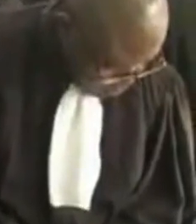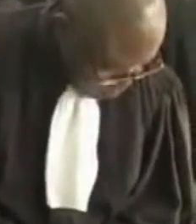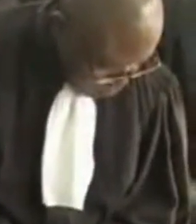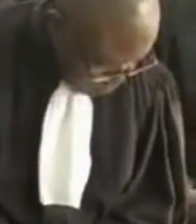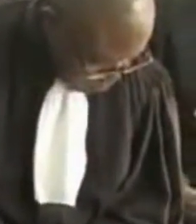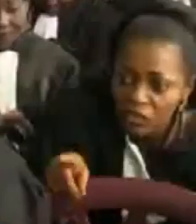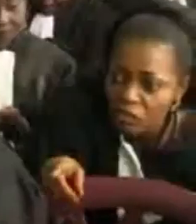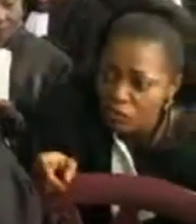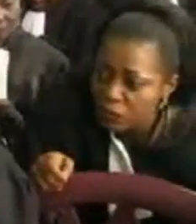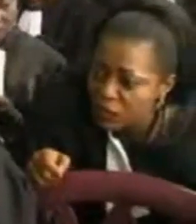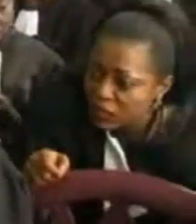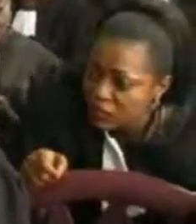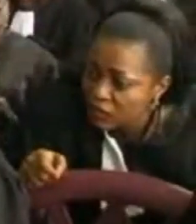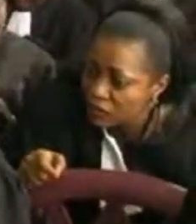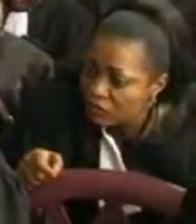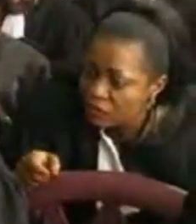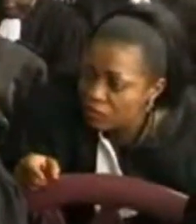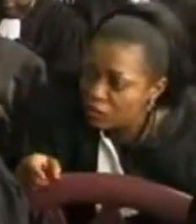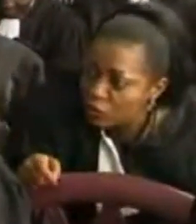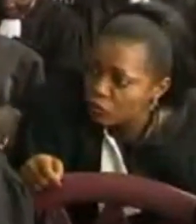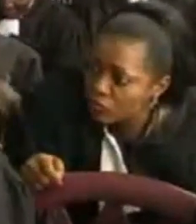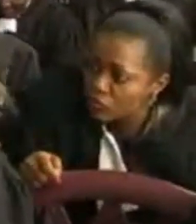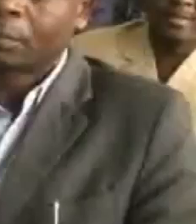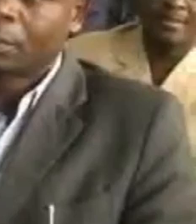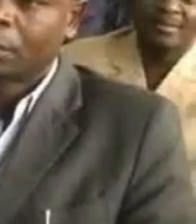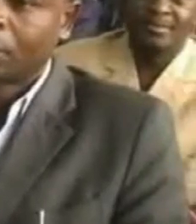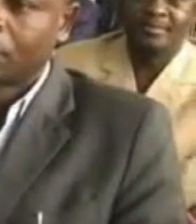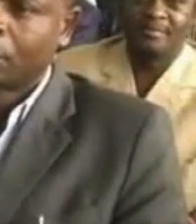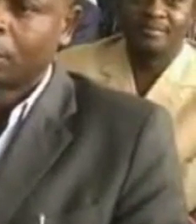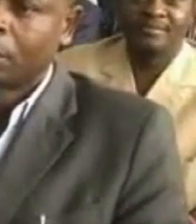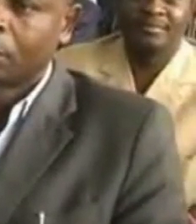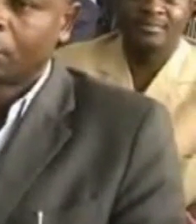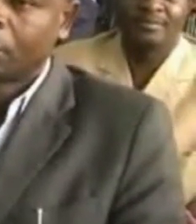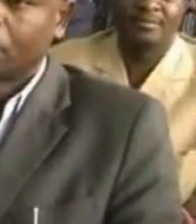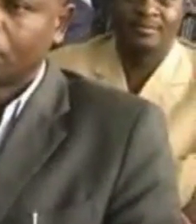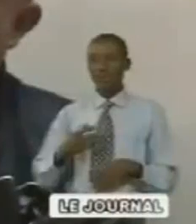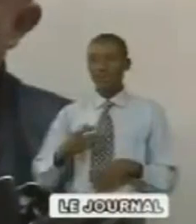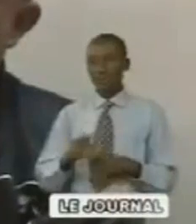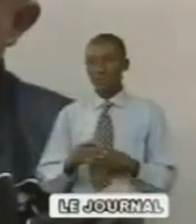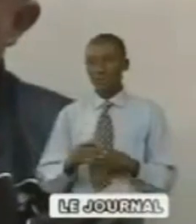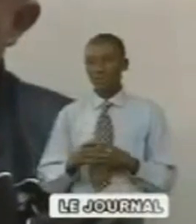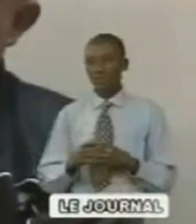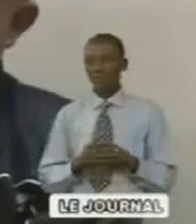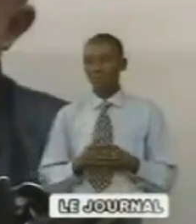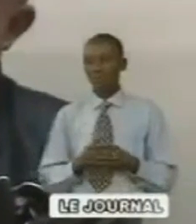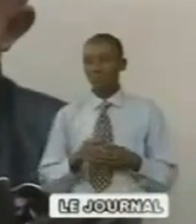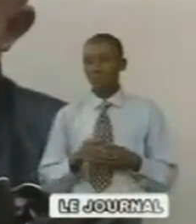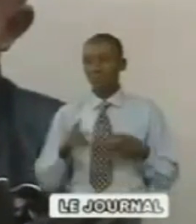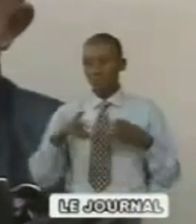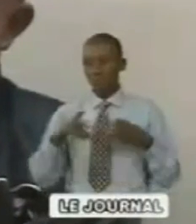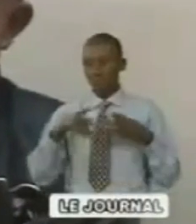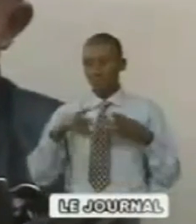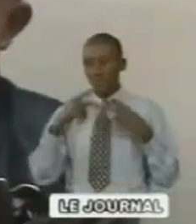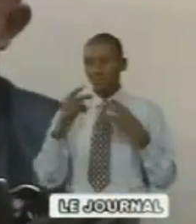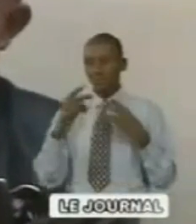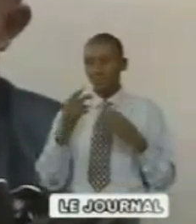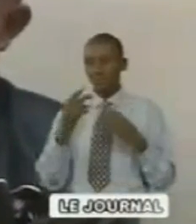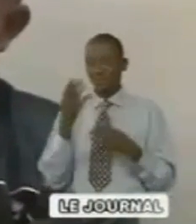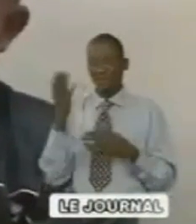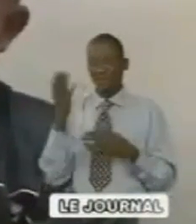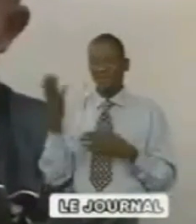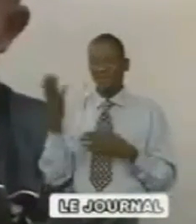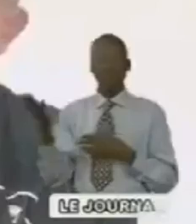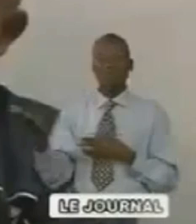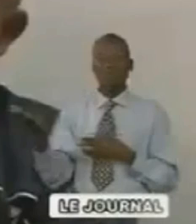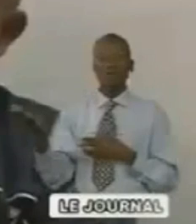encore, le chef de file Denis Lessy se fait passer pour les conseillers spirituels du chef de l'État. Bon, le président Kabila, je le respecte. Mais ça